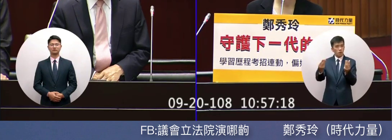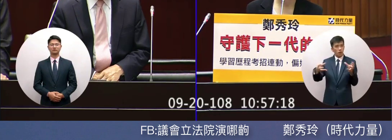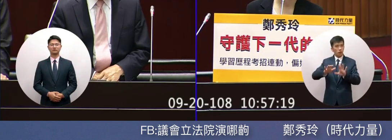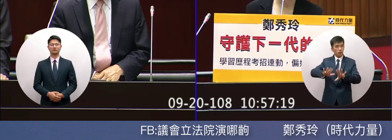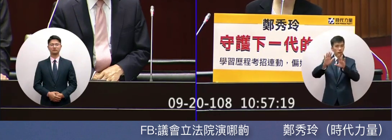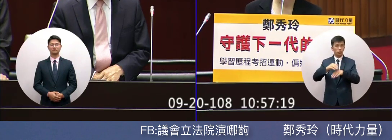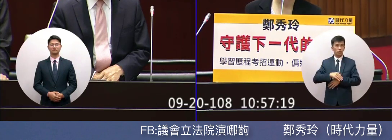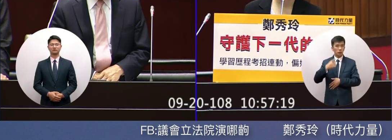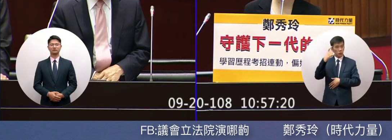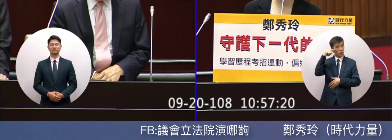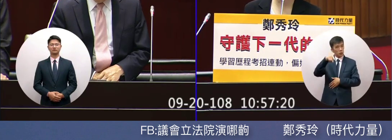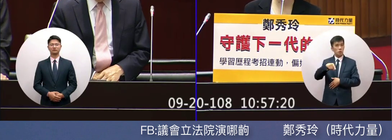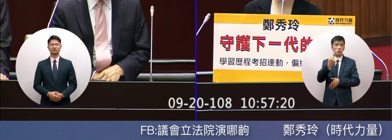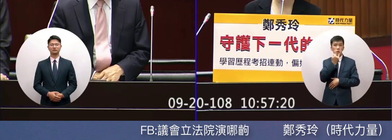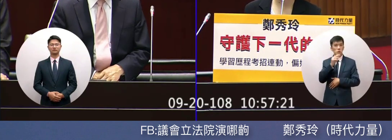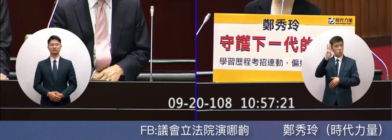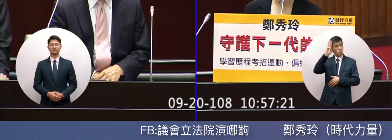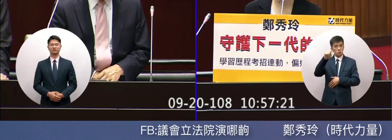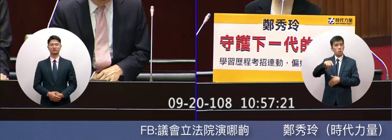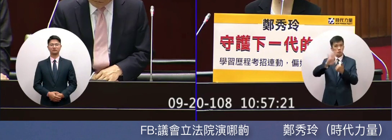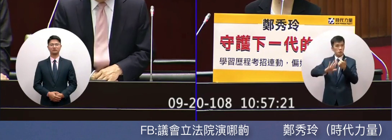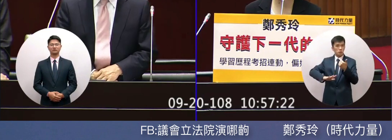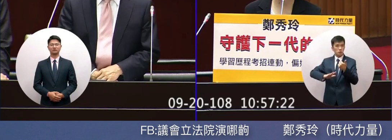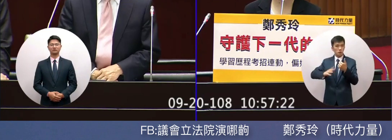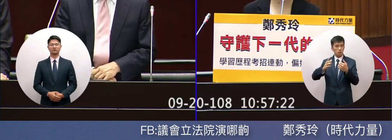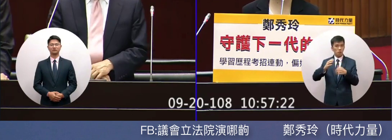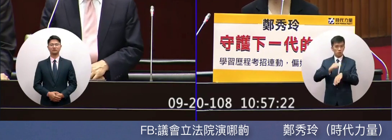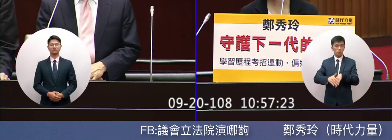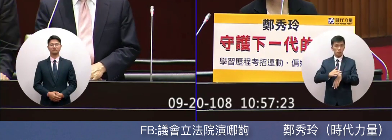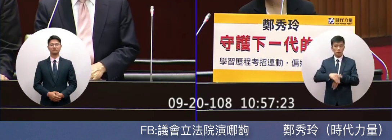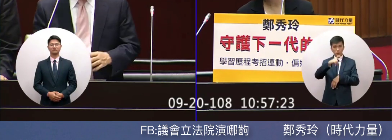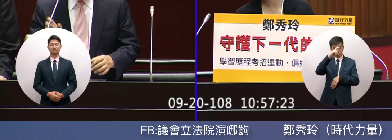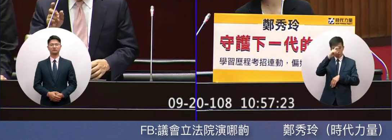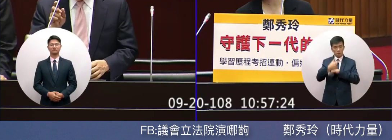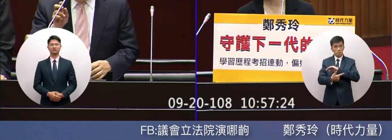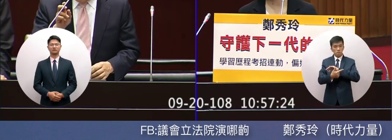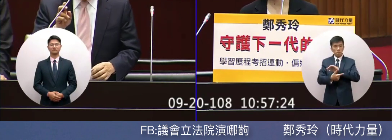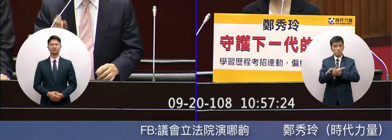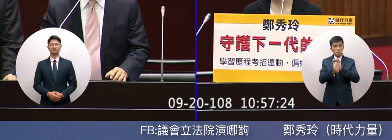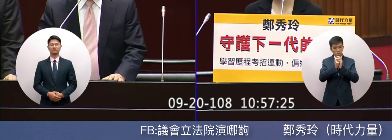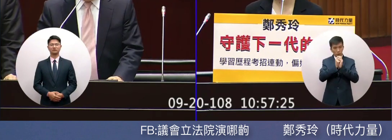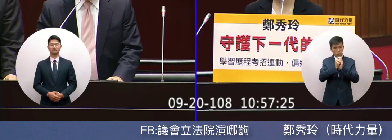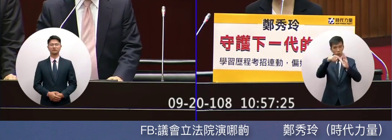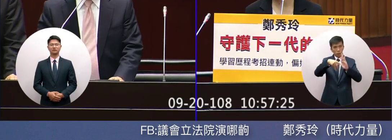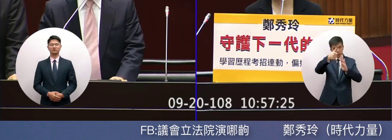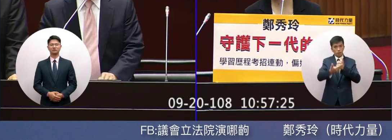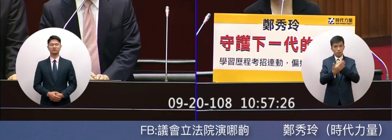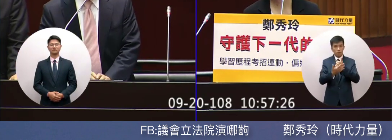想这个承诺就会受到影响，好不好？所以我在这边真的是很拜托，拜托苏院长帮忙一